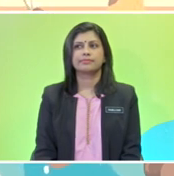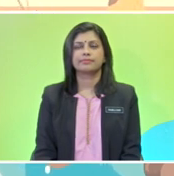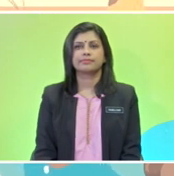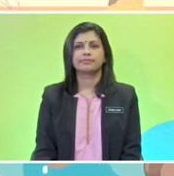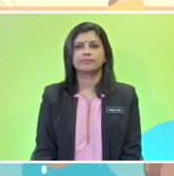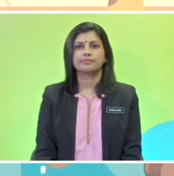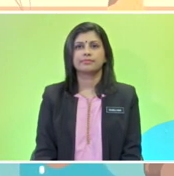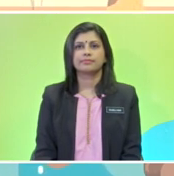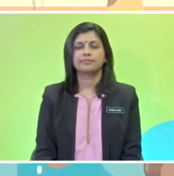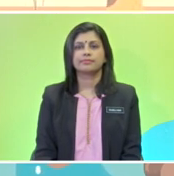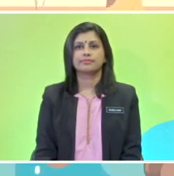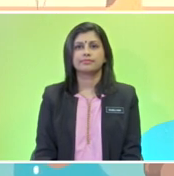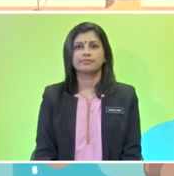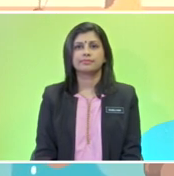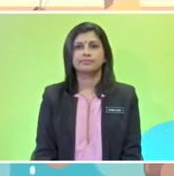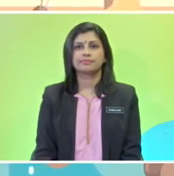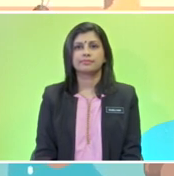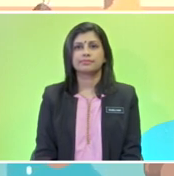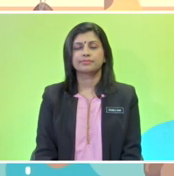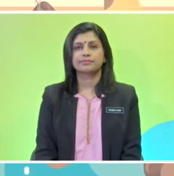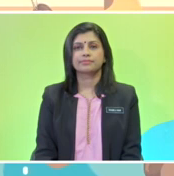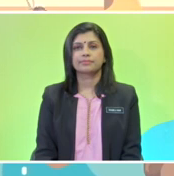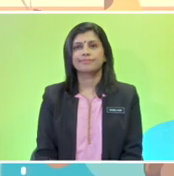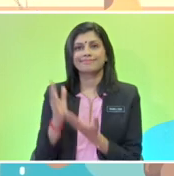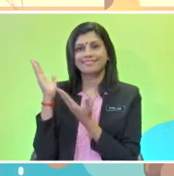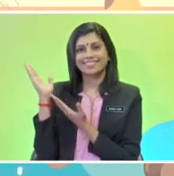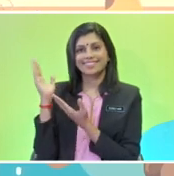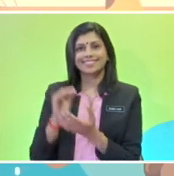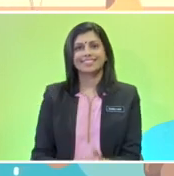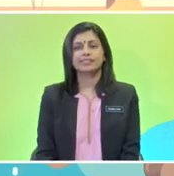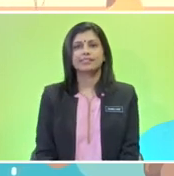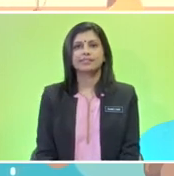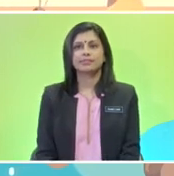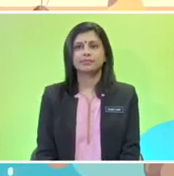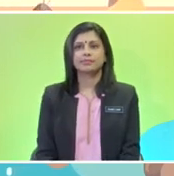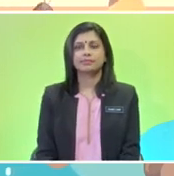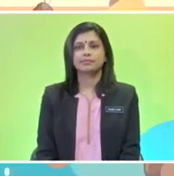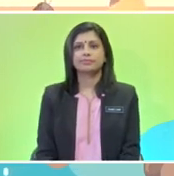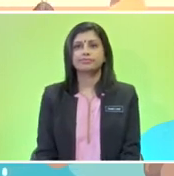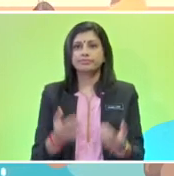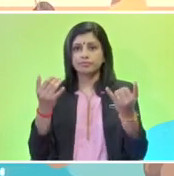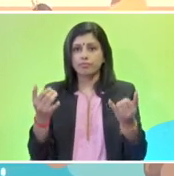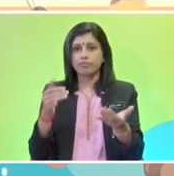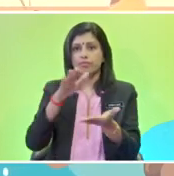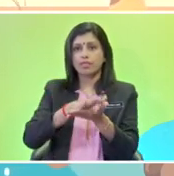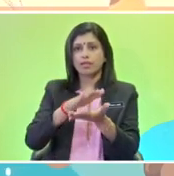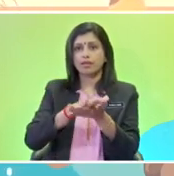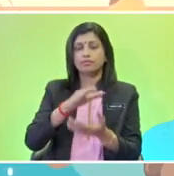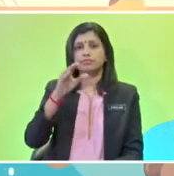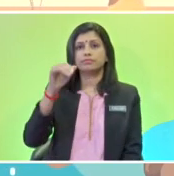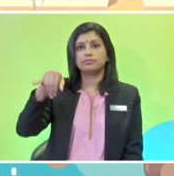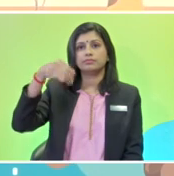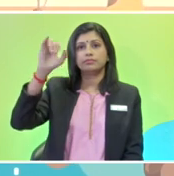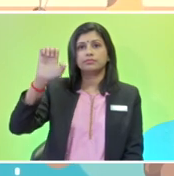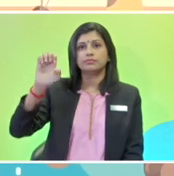Izara. Izara. Okey. Hai Izara. Okey, cikgu. Seterusnya daripada Sekolah Kebangsaan